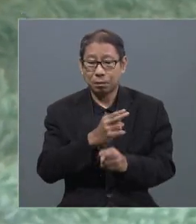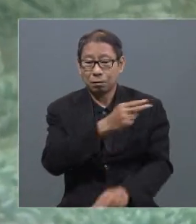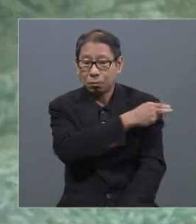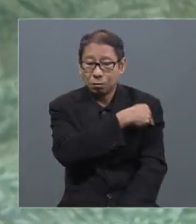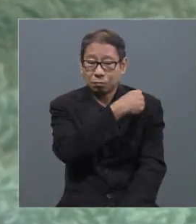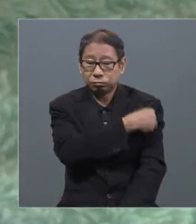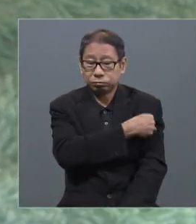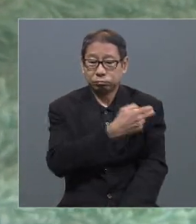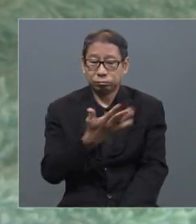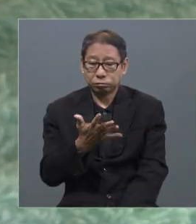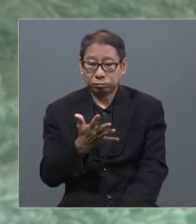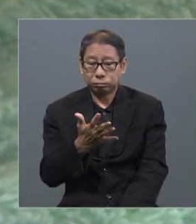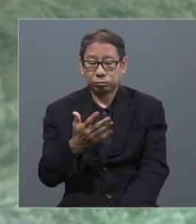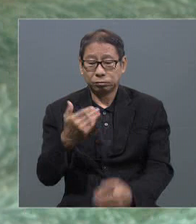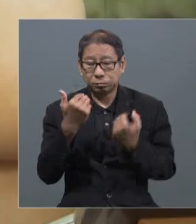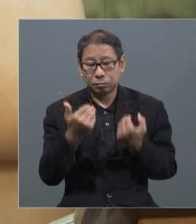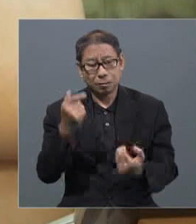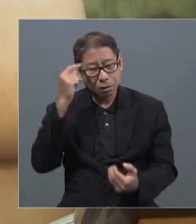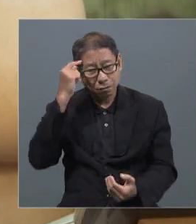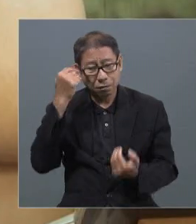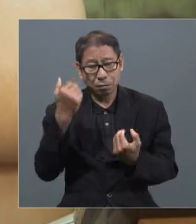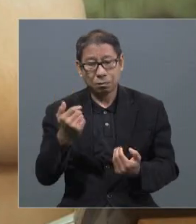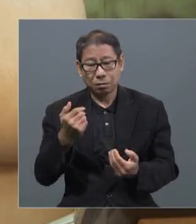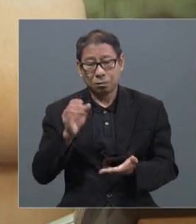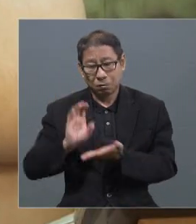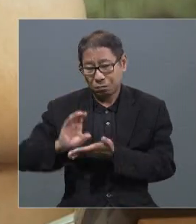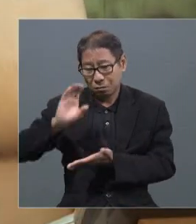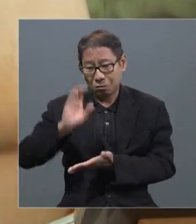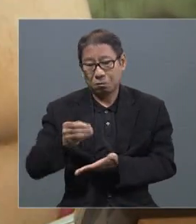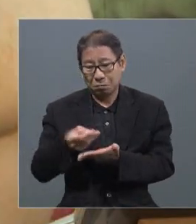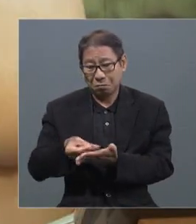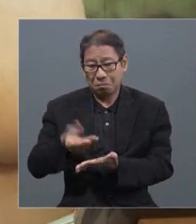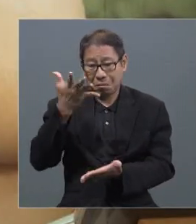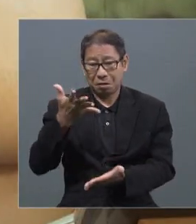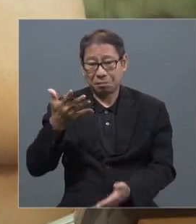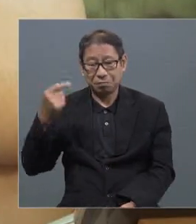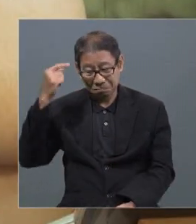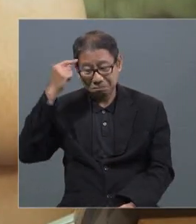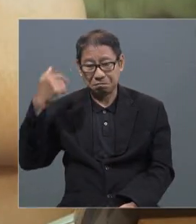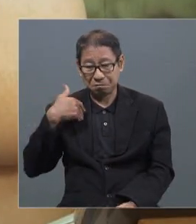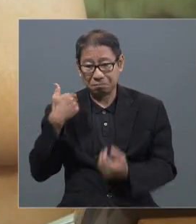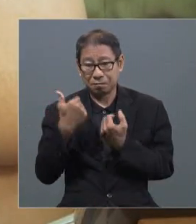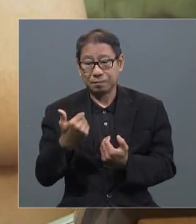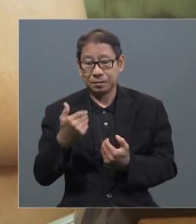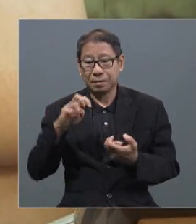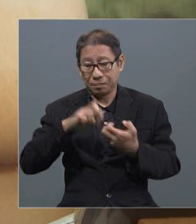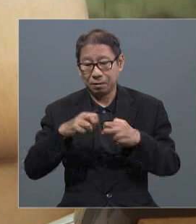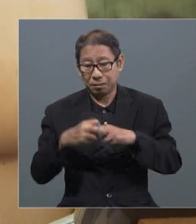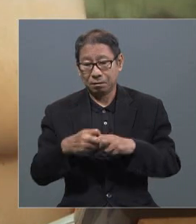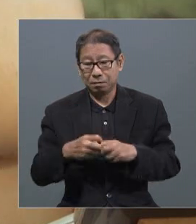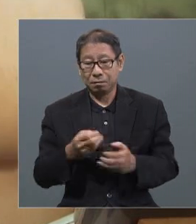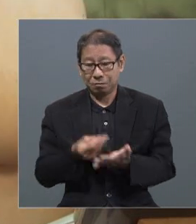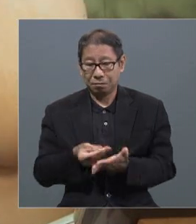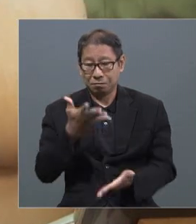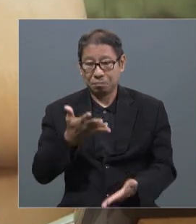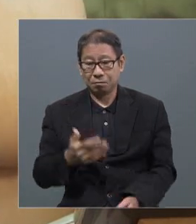าสเนี่ยผมว่าน่าจะหลายในส่วนของการรักษาค่าใช้จ่ายนะผมว่ามันเยอะ